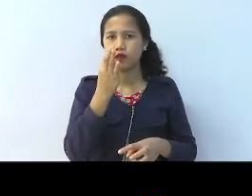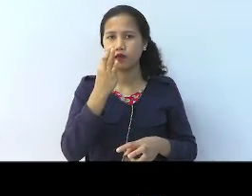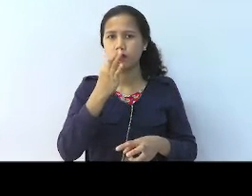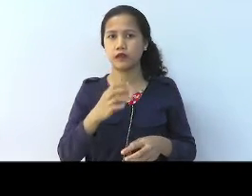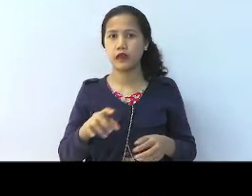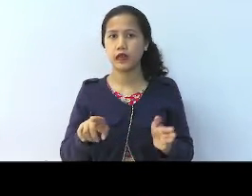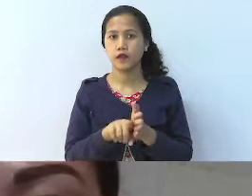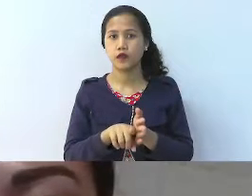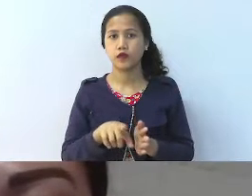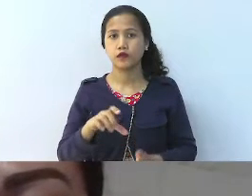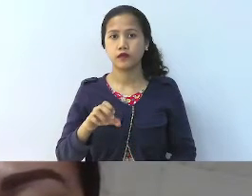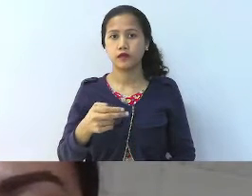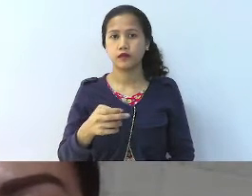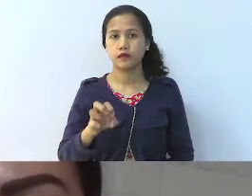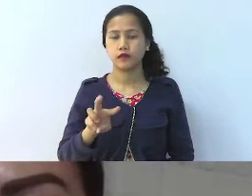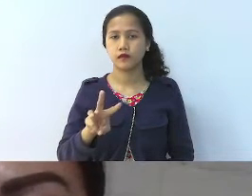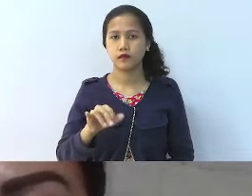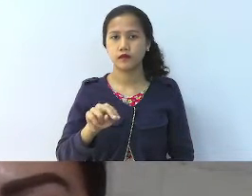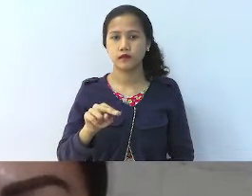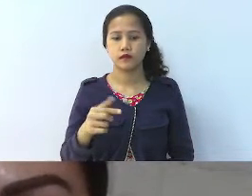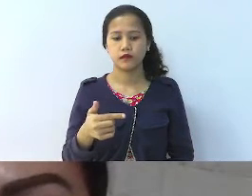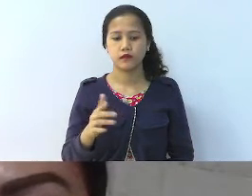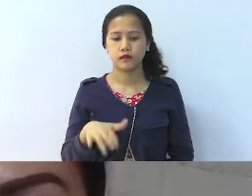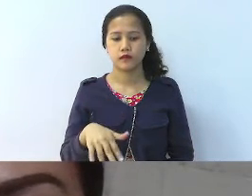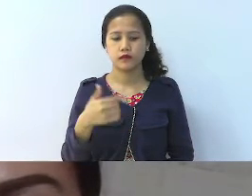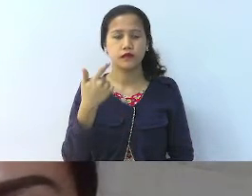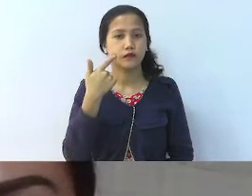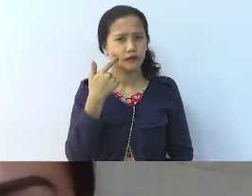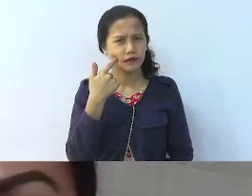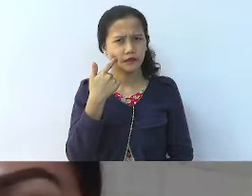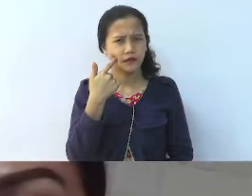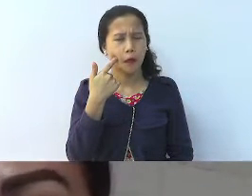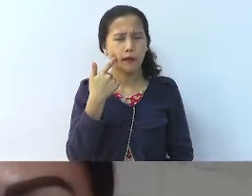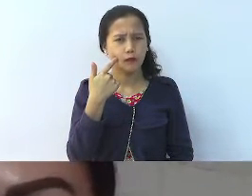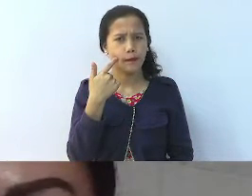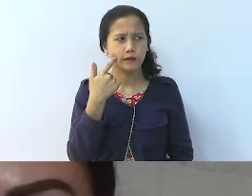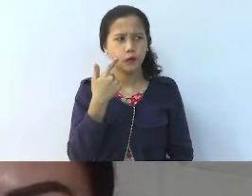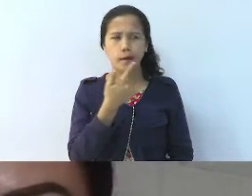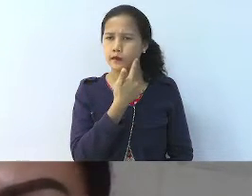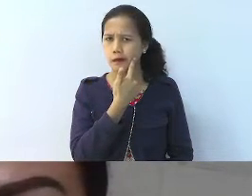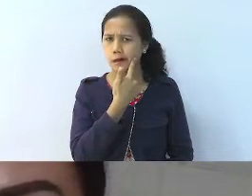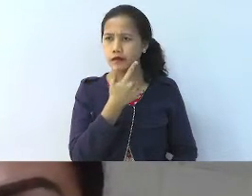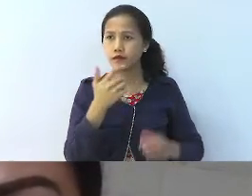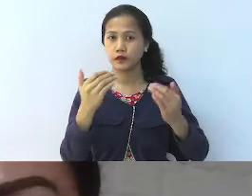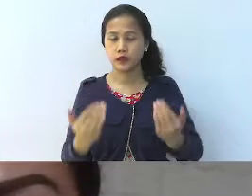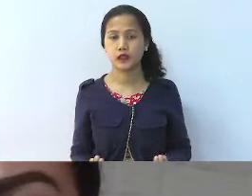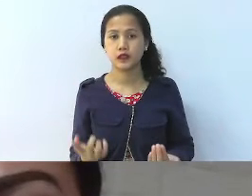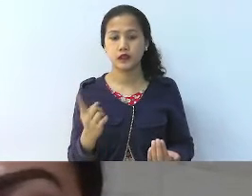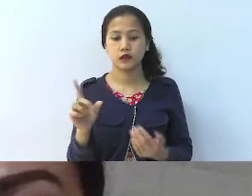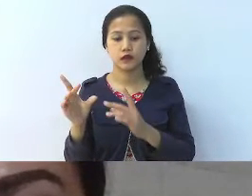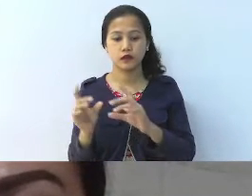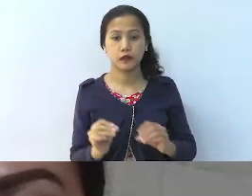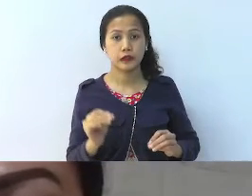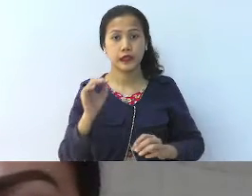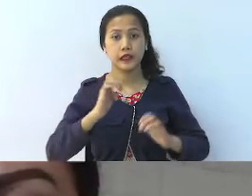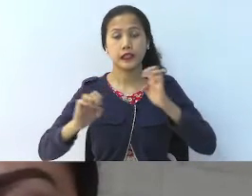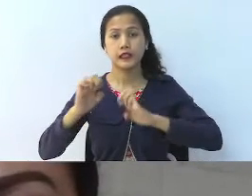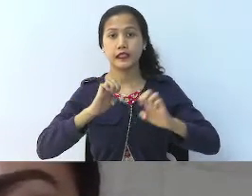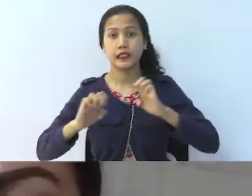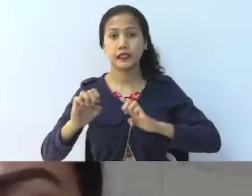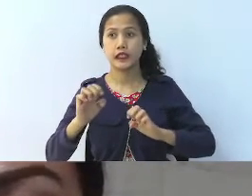ng eraser. Avoid slouching. Yan. Try not to rest your head on your chin. Try not to